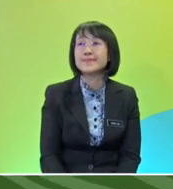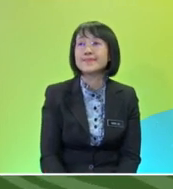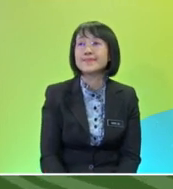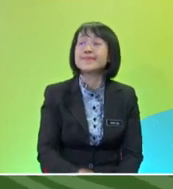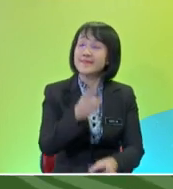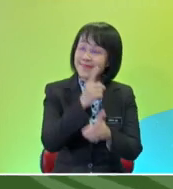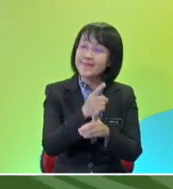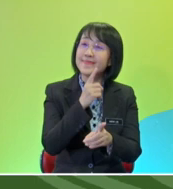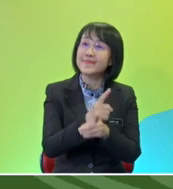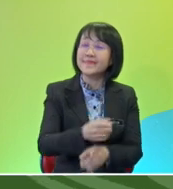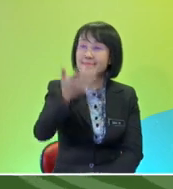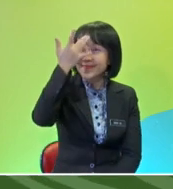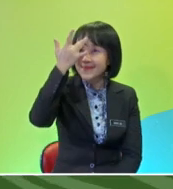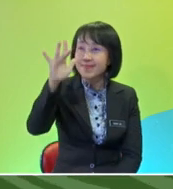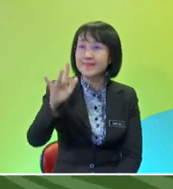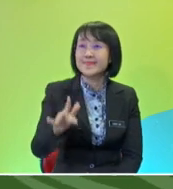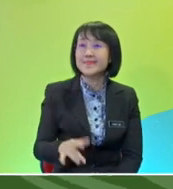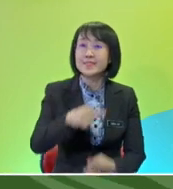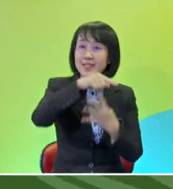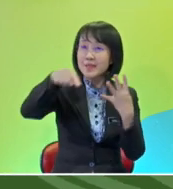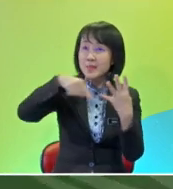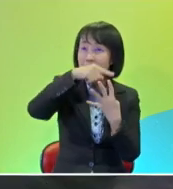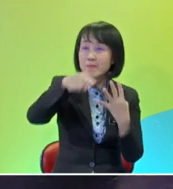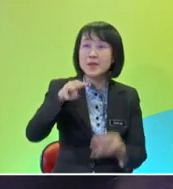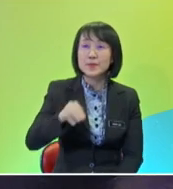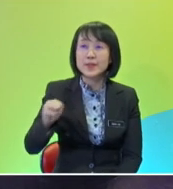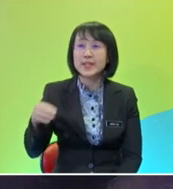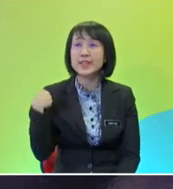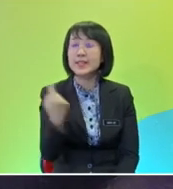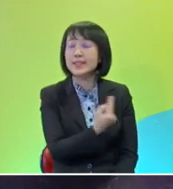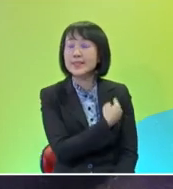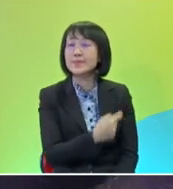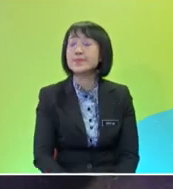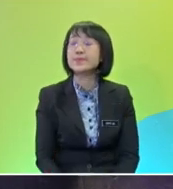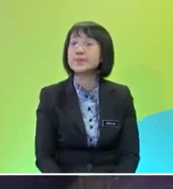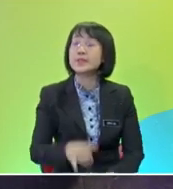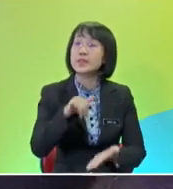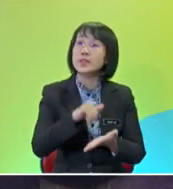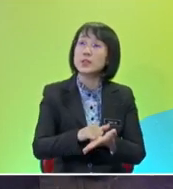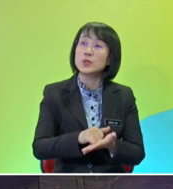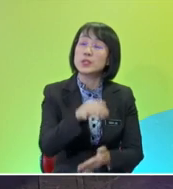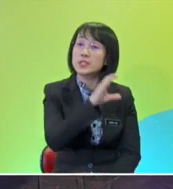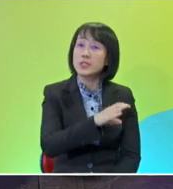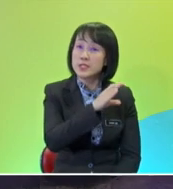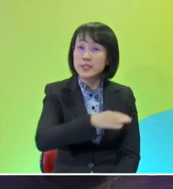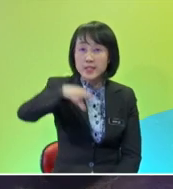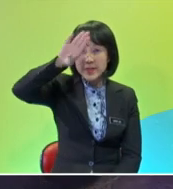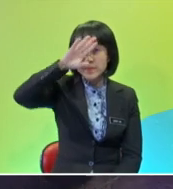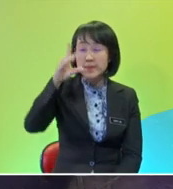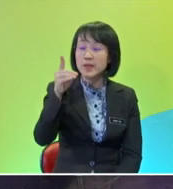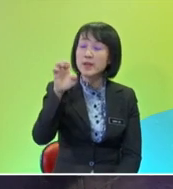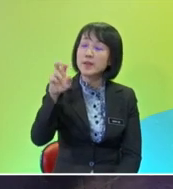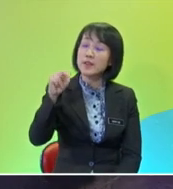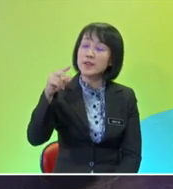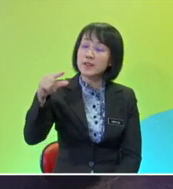muntah-muntah. Pandai ke empat-empat adik kita. Okey, itu adalah tentang demam ciri-ciri denggi. Demam denggi. Sekarang ni kita nak